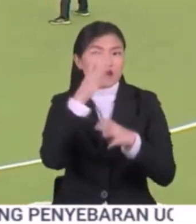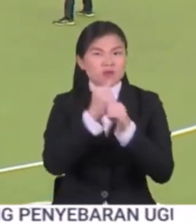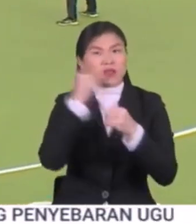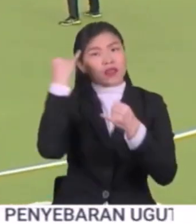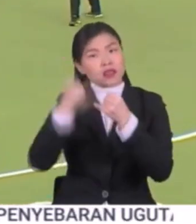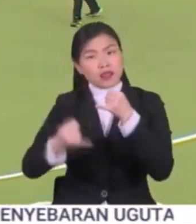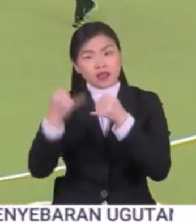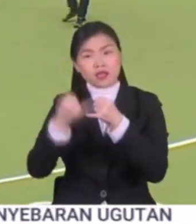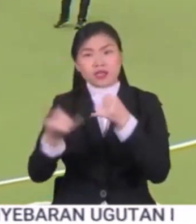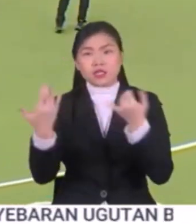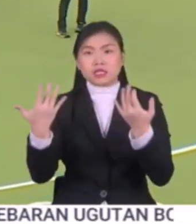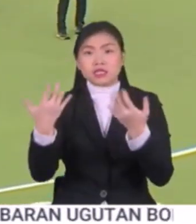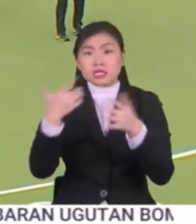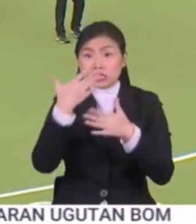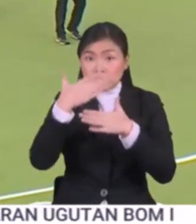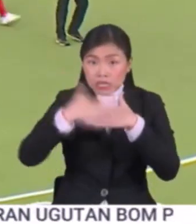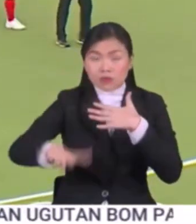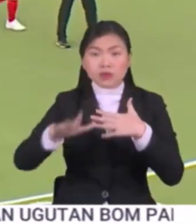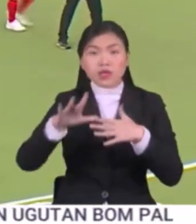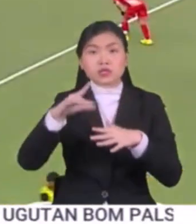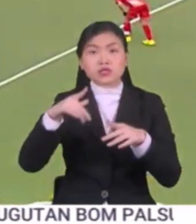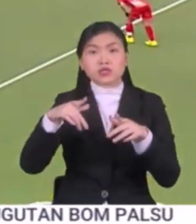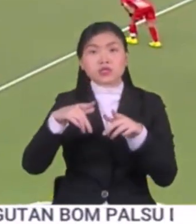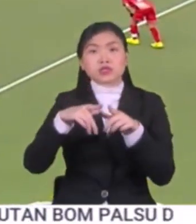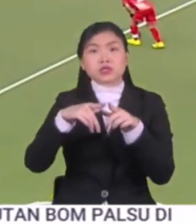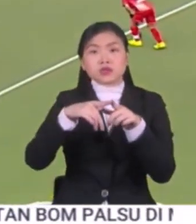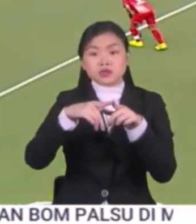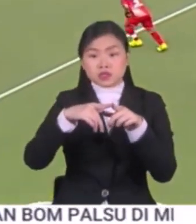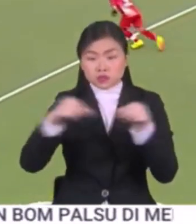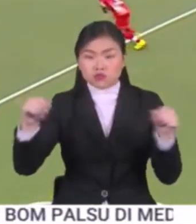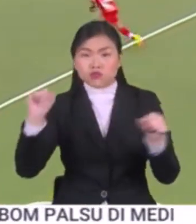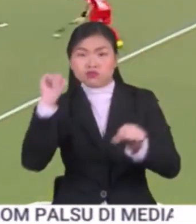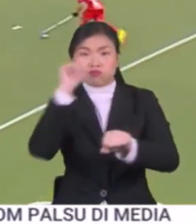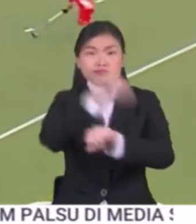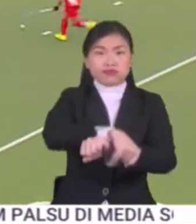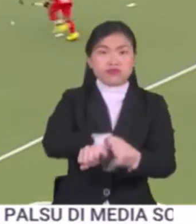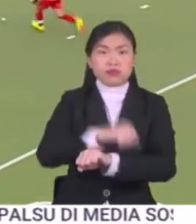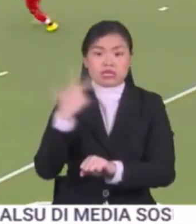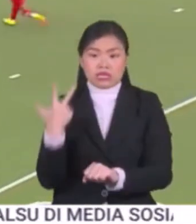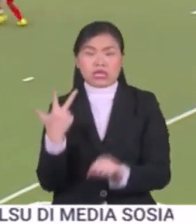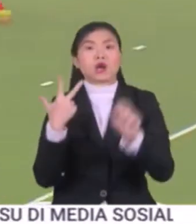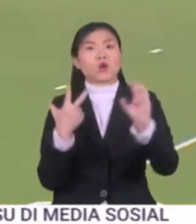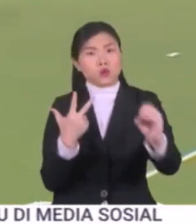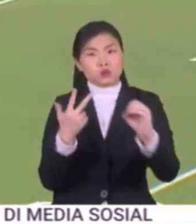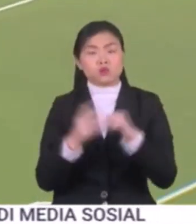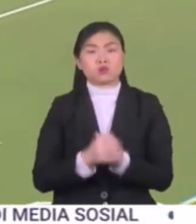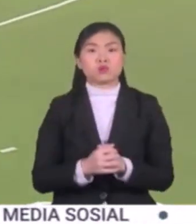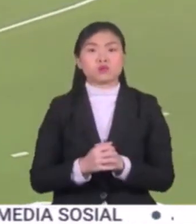selepas ditewaskan Jepun 3-0 juga menerusi penentuan penalti setelah terikat 2 sama.